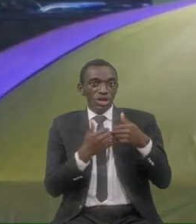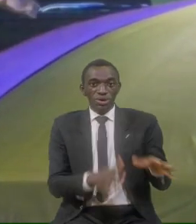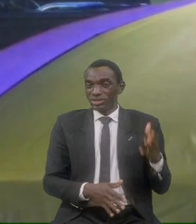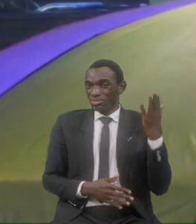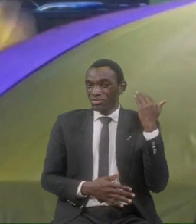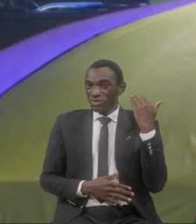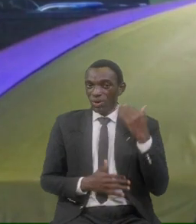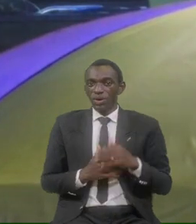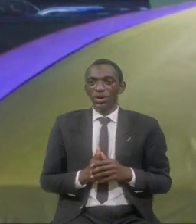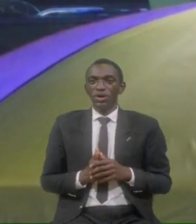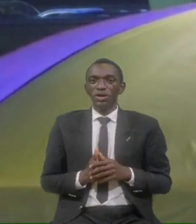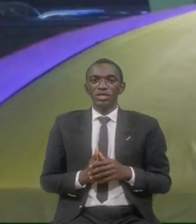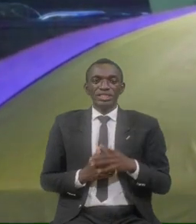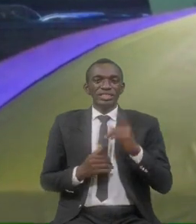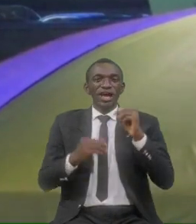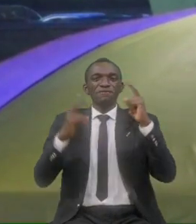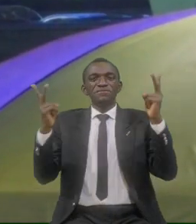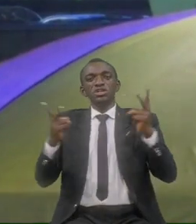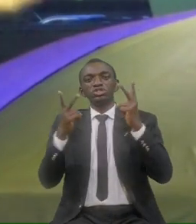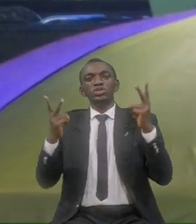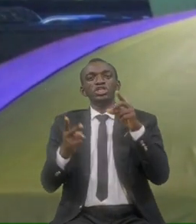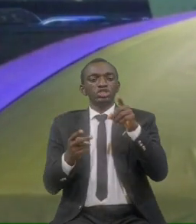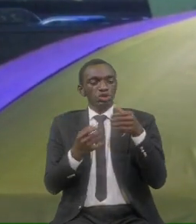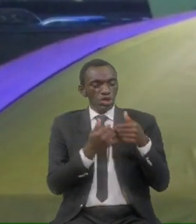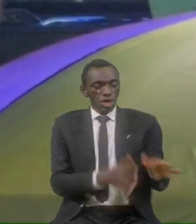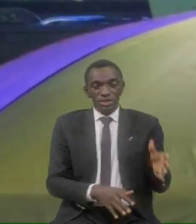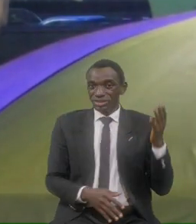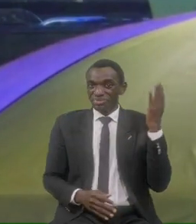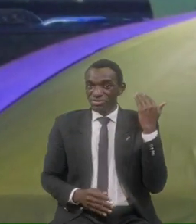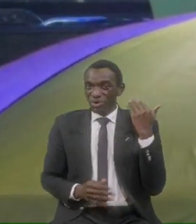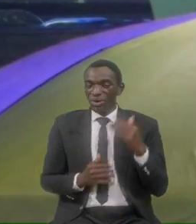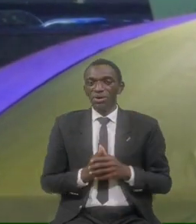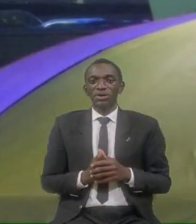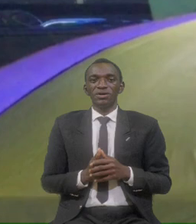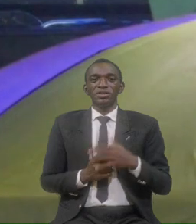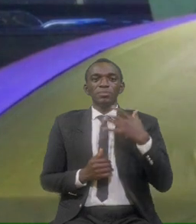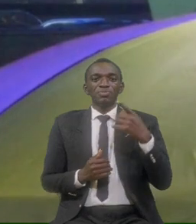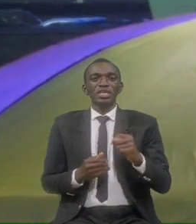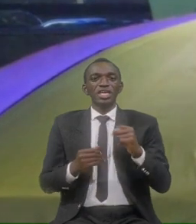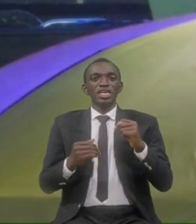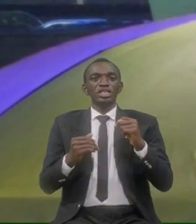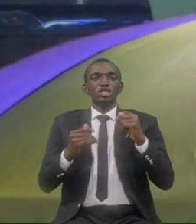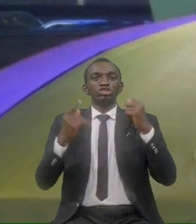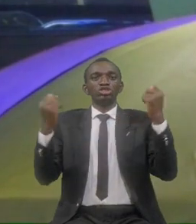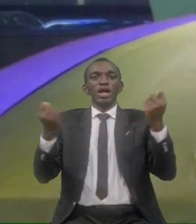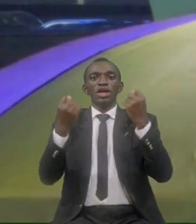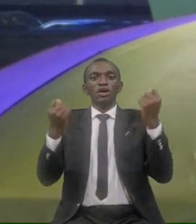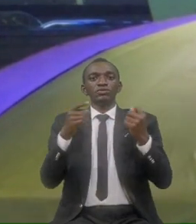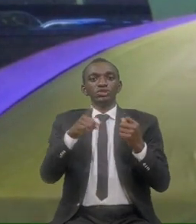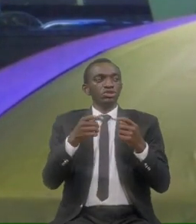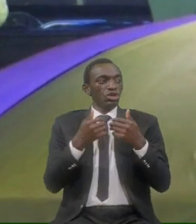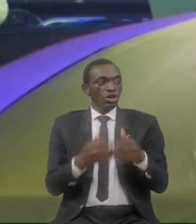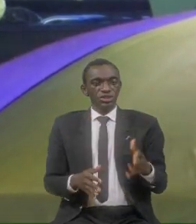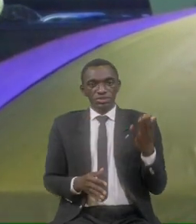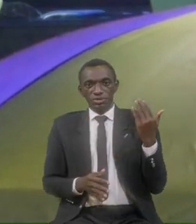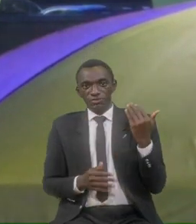The victory that you have lost. Ang kadaugan nga imong na the triumph you have lost. Ang kadaugan nga imong na